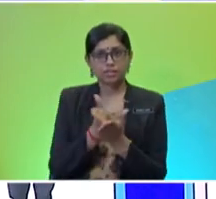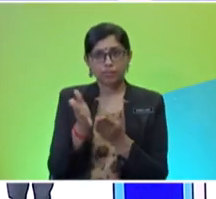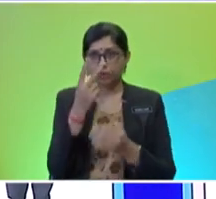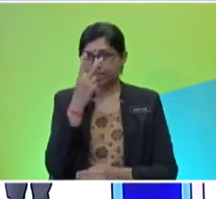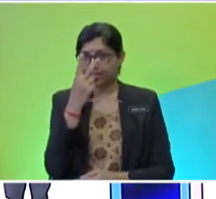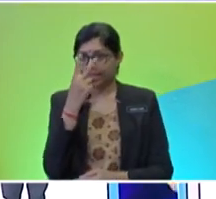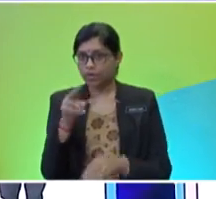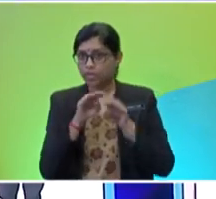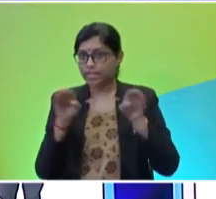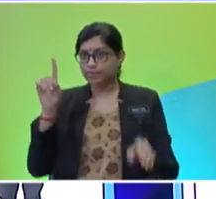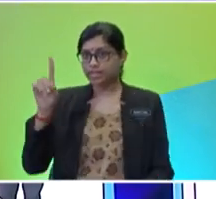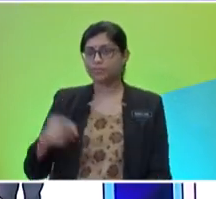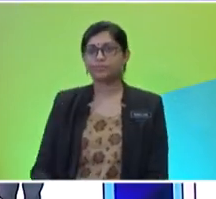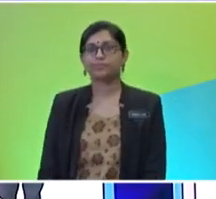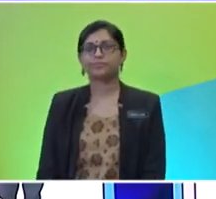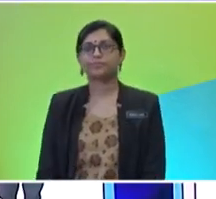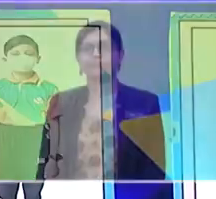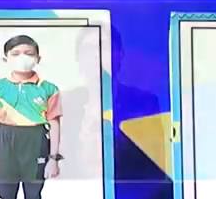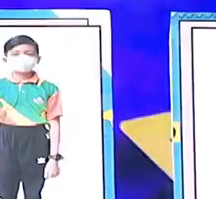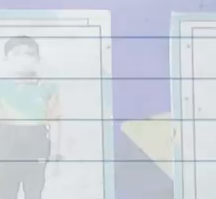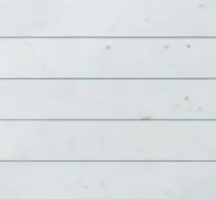dalam tahap 1.